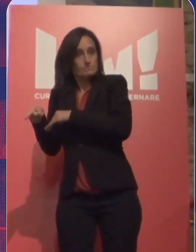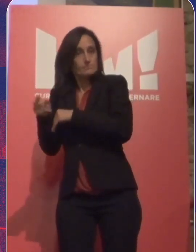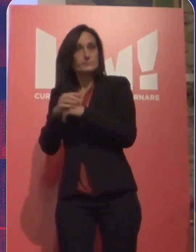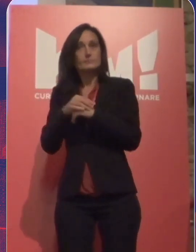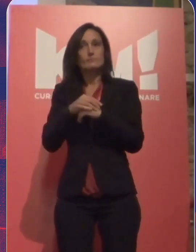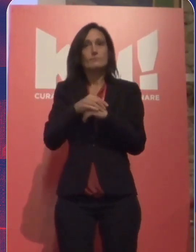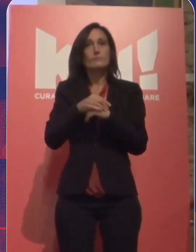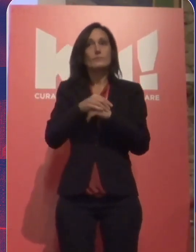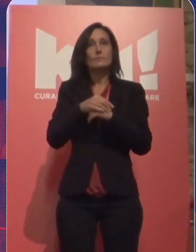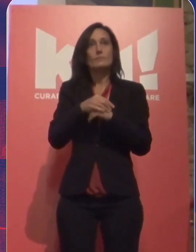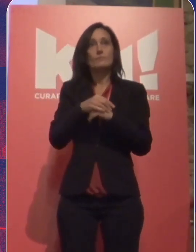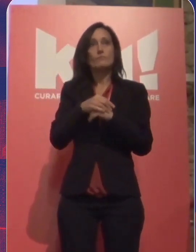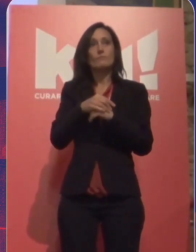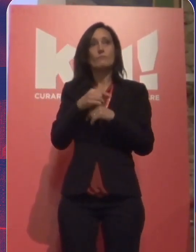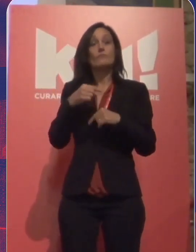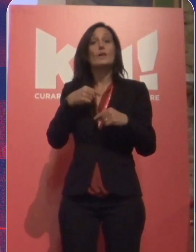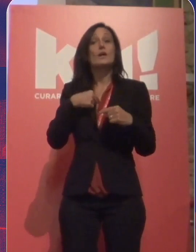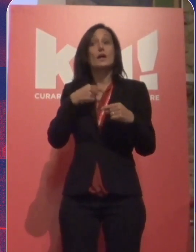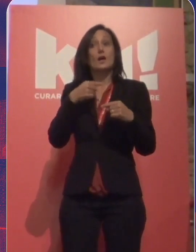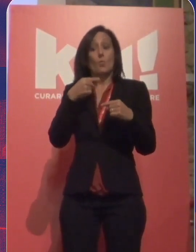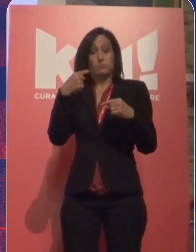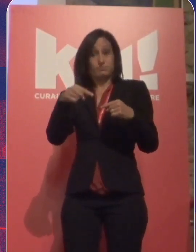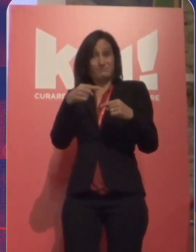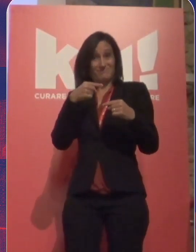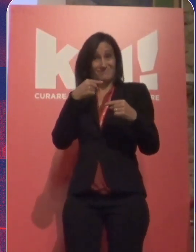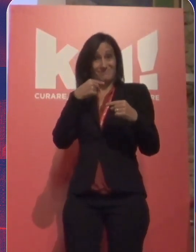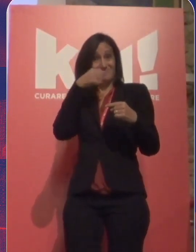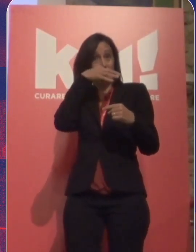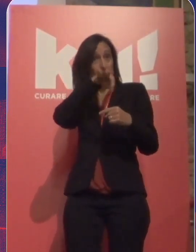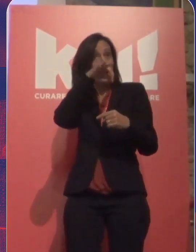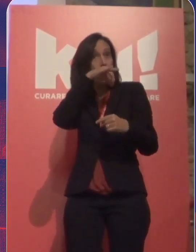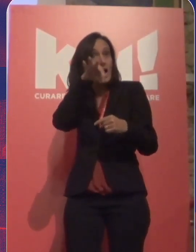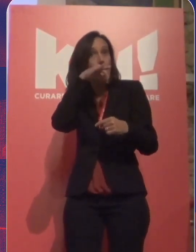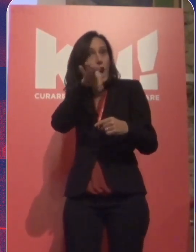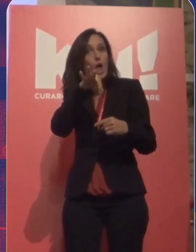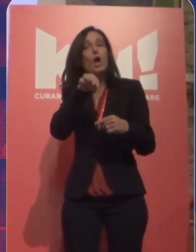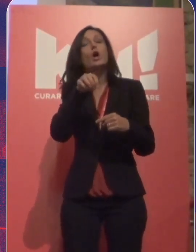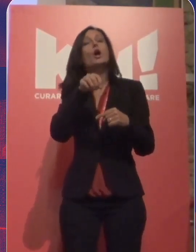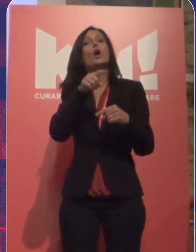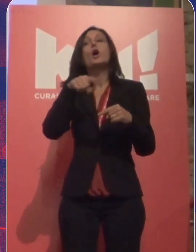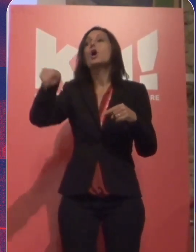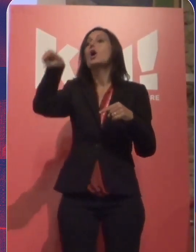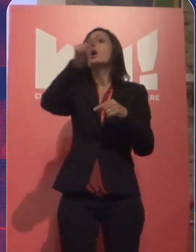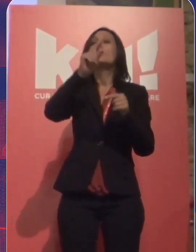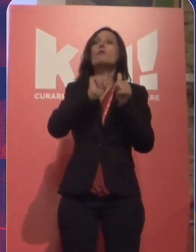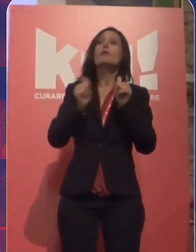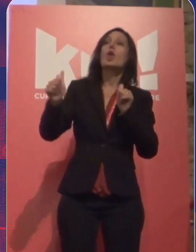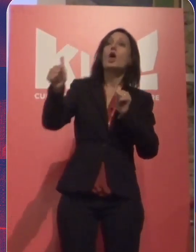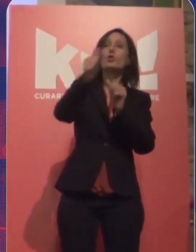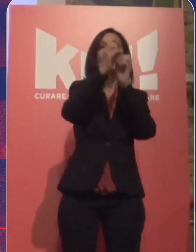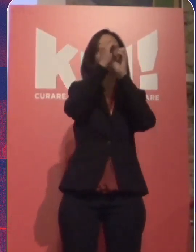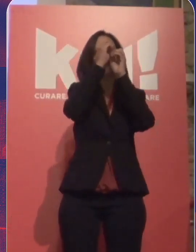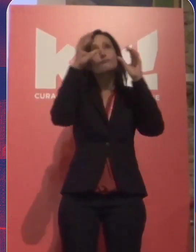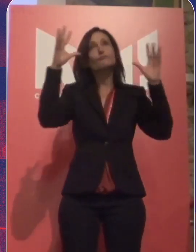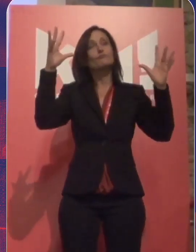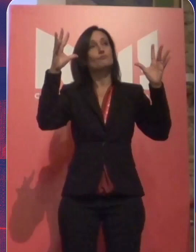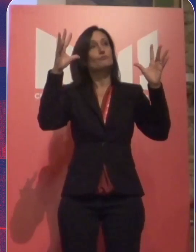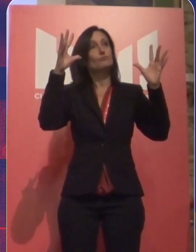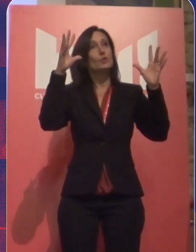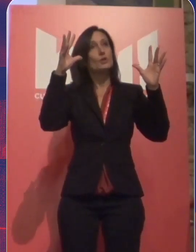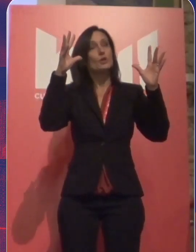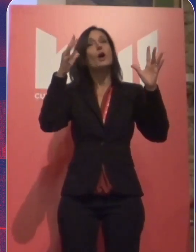cose ciascuno di noi può facilmente in pensare immediatamente a quello che abbiamo